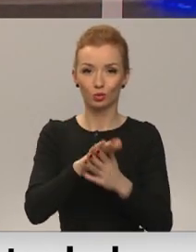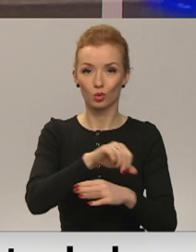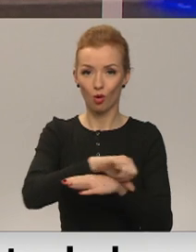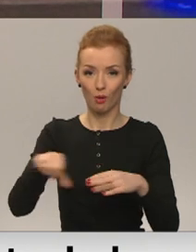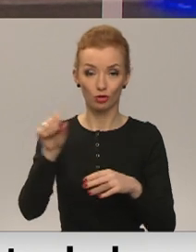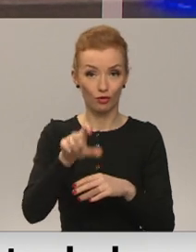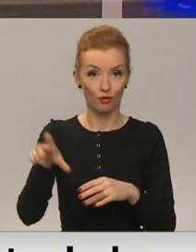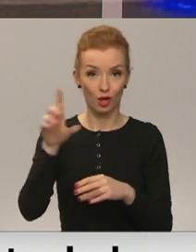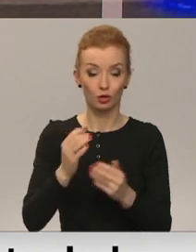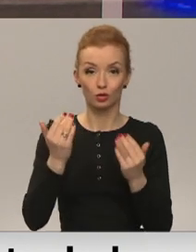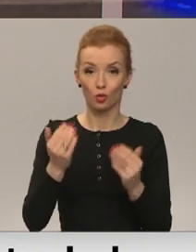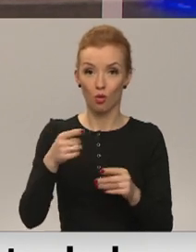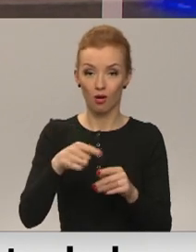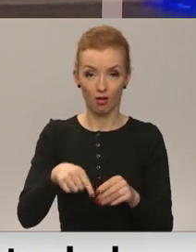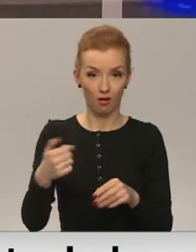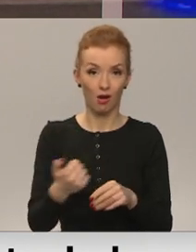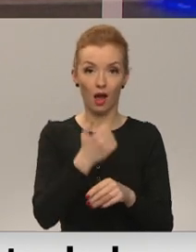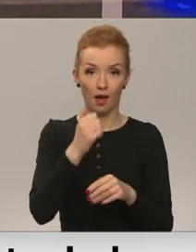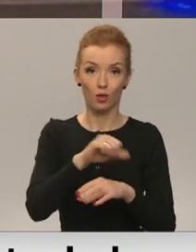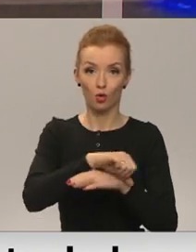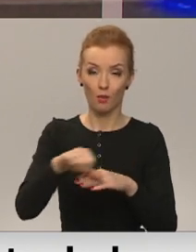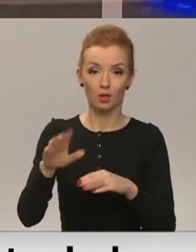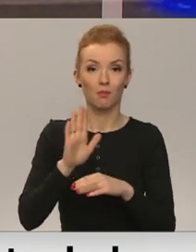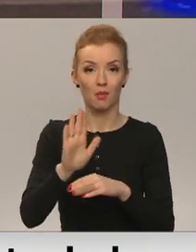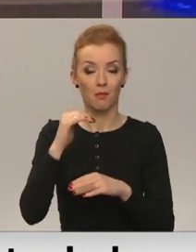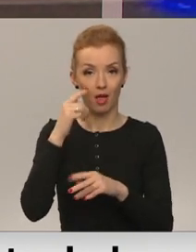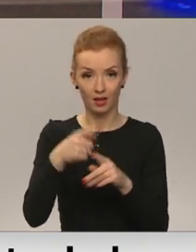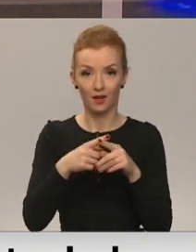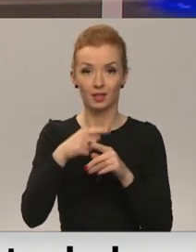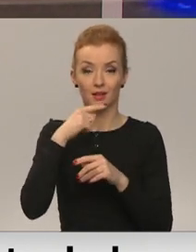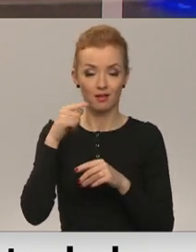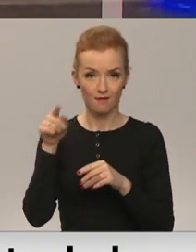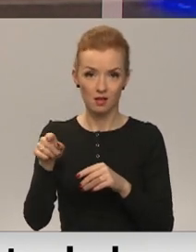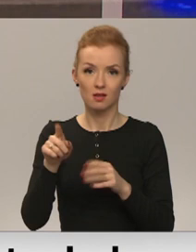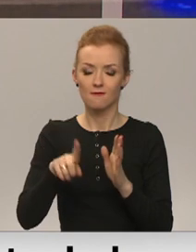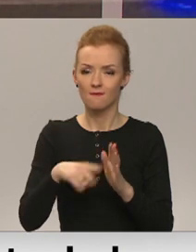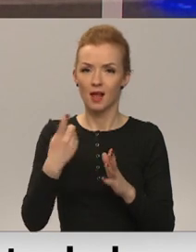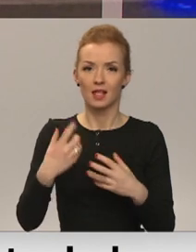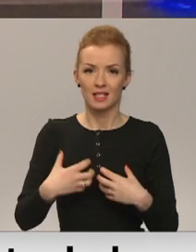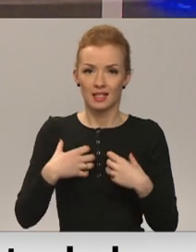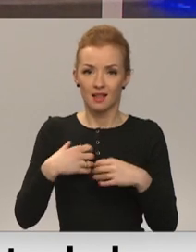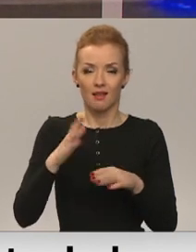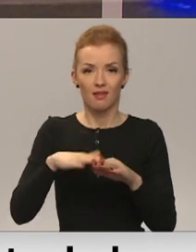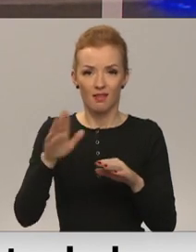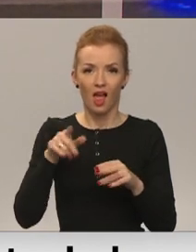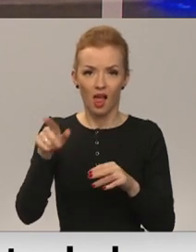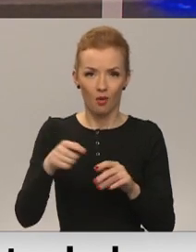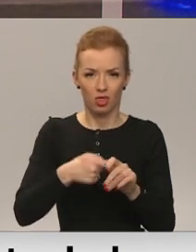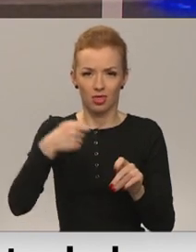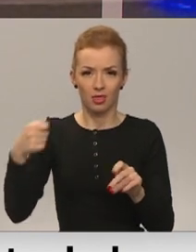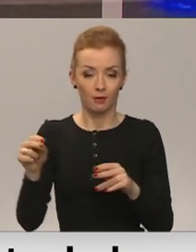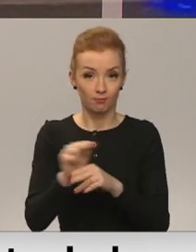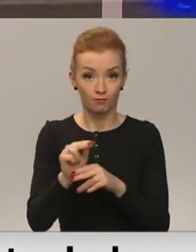ikdienā. Šogad robežu kontroles punktos pie Krievijas un Baltkrievijas robežas situāciju vēl saspringtāku dara ieilgušie rekonstrukcijas darbi